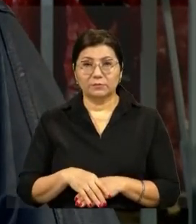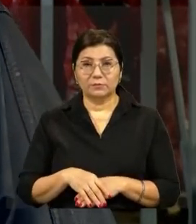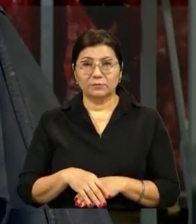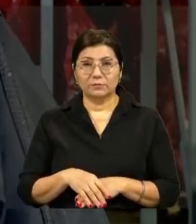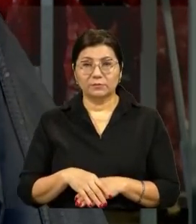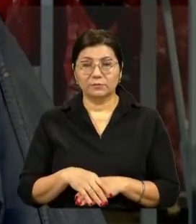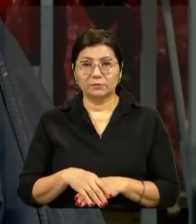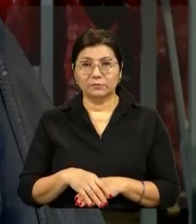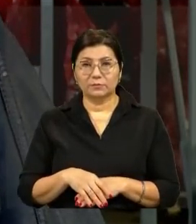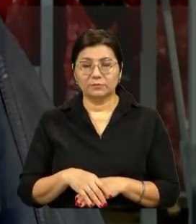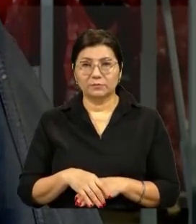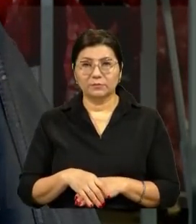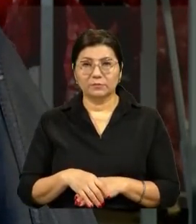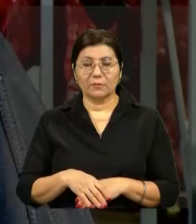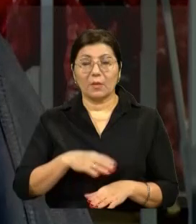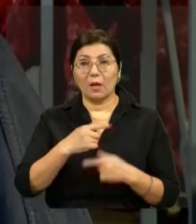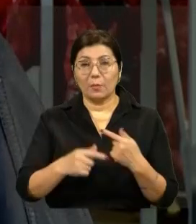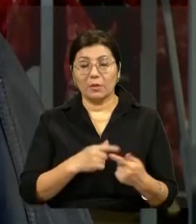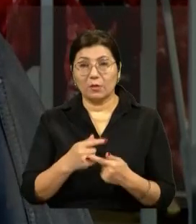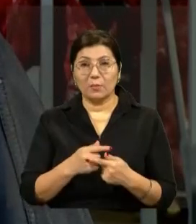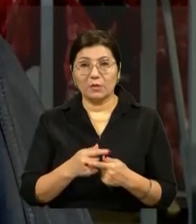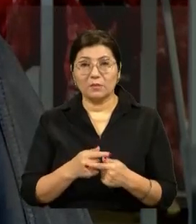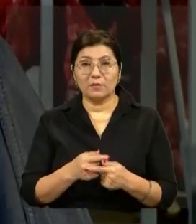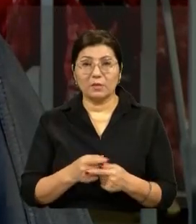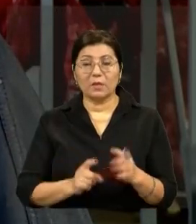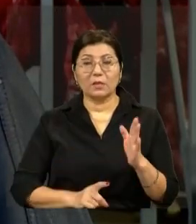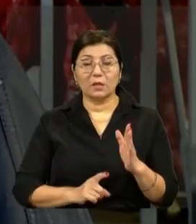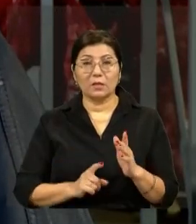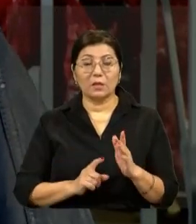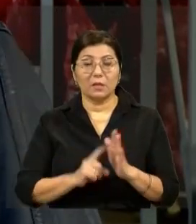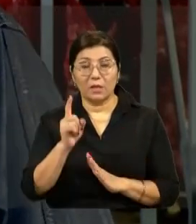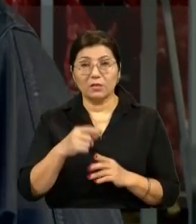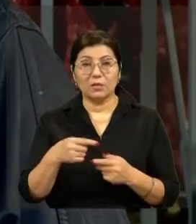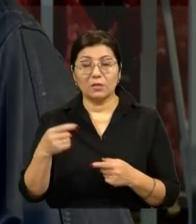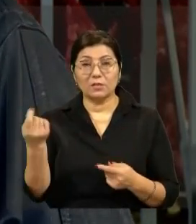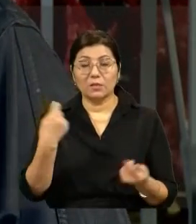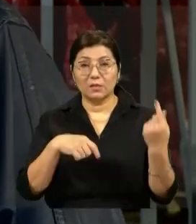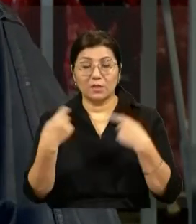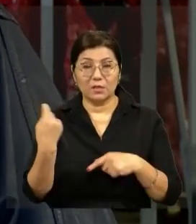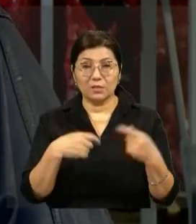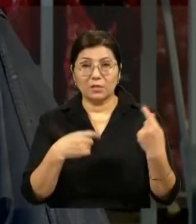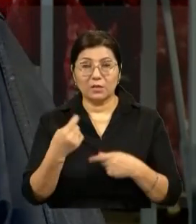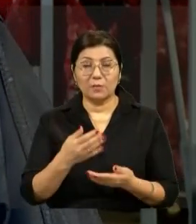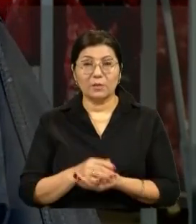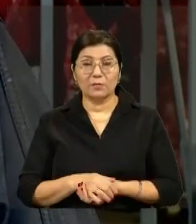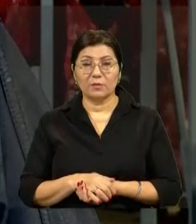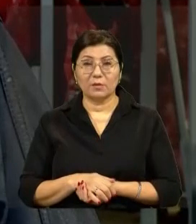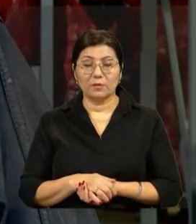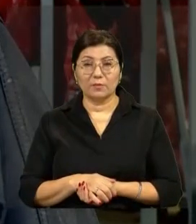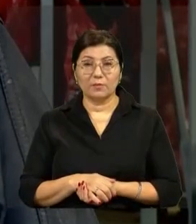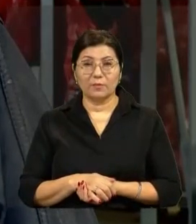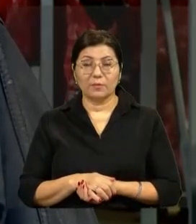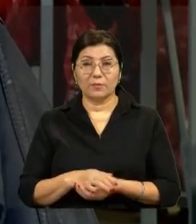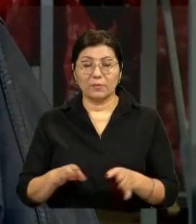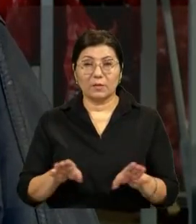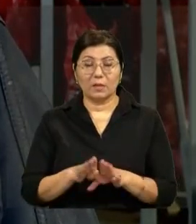наши зерновые, а потом зарядили дожди. И, то есть даже как бы визуально,